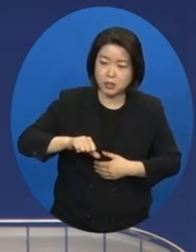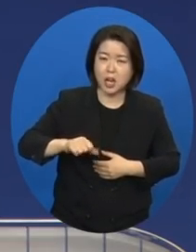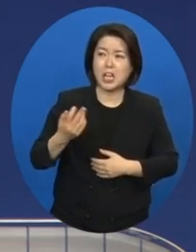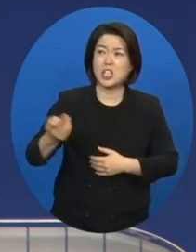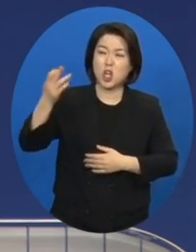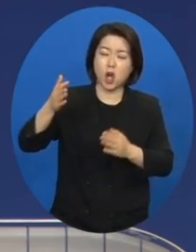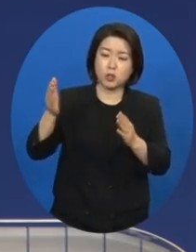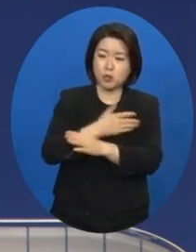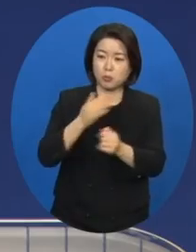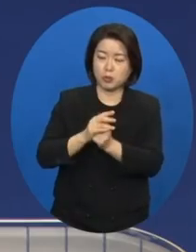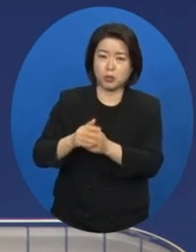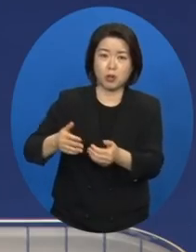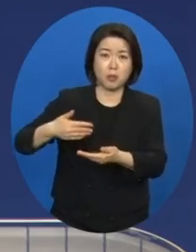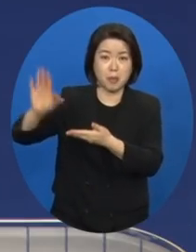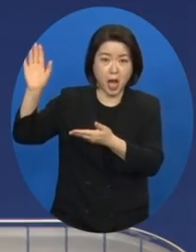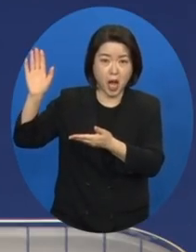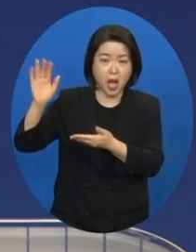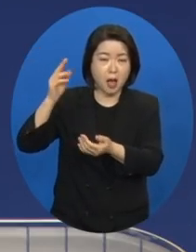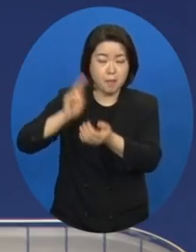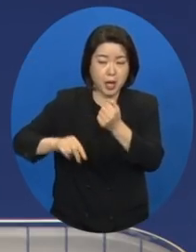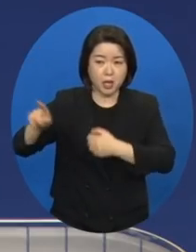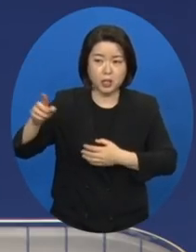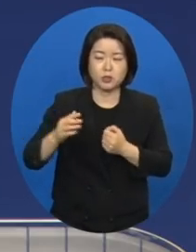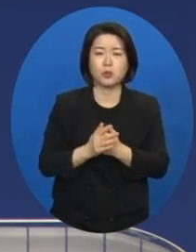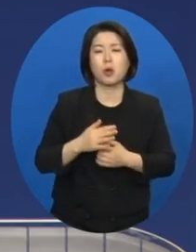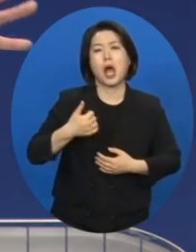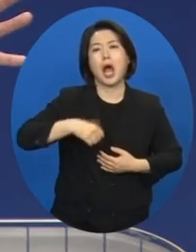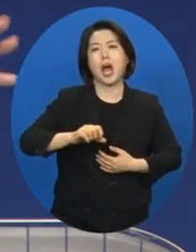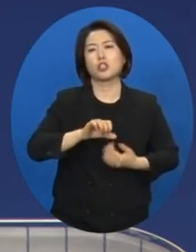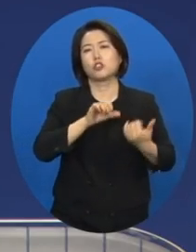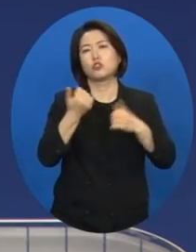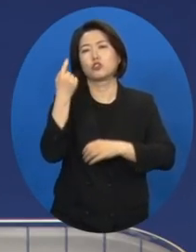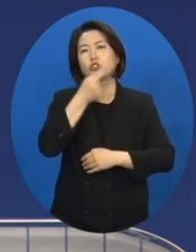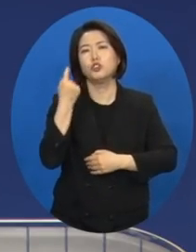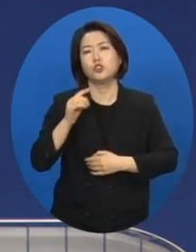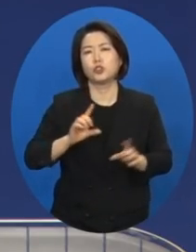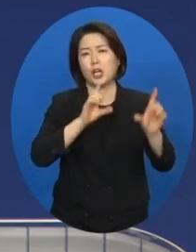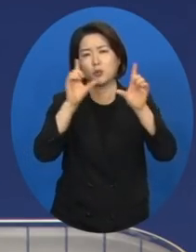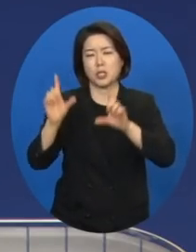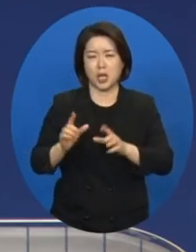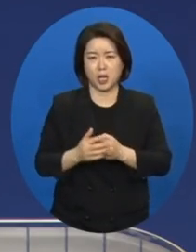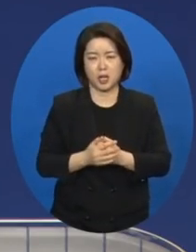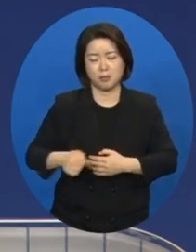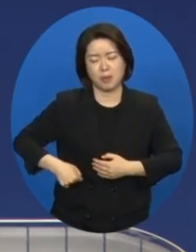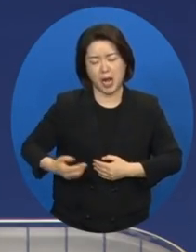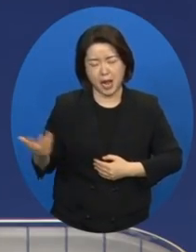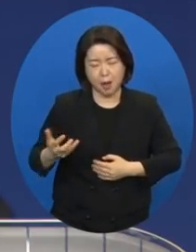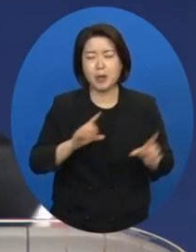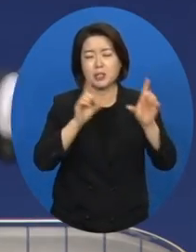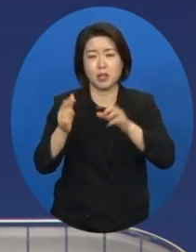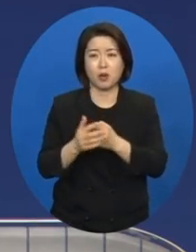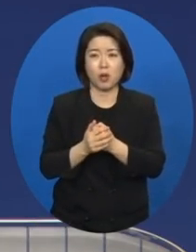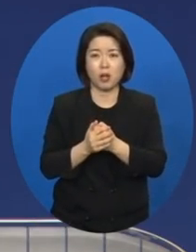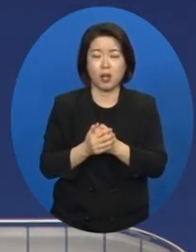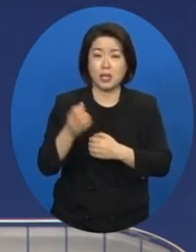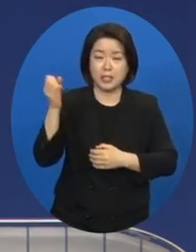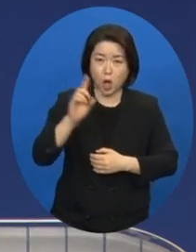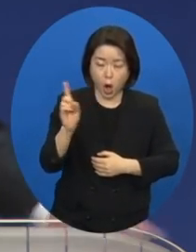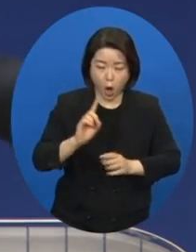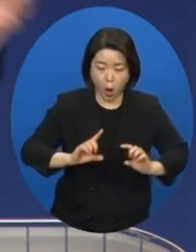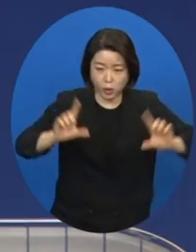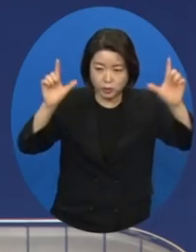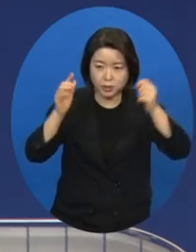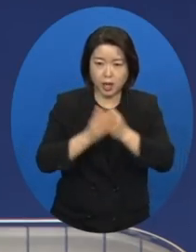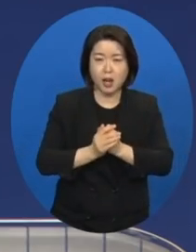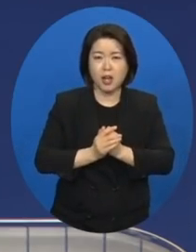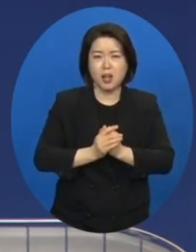마음이 아팠는지 몰라요. 그렇게 평생을 살아갑니다. 인생의 말기에 극심한 흉년을 맞이해서요 가축을 다 팔아야 했습니다. 땅도